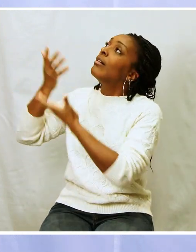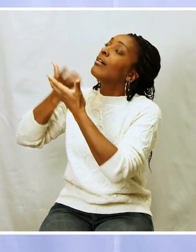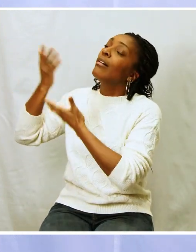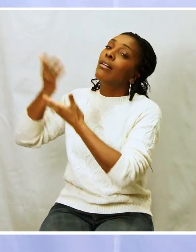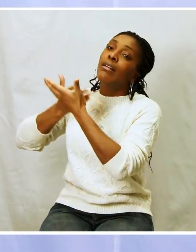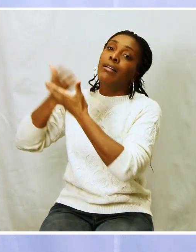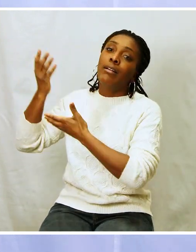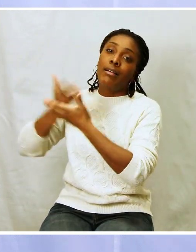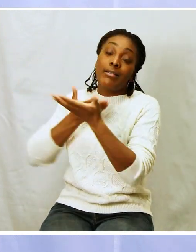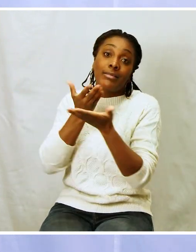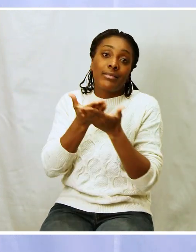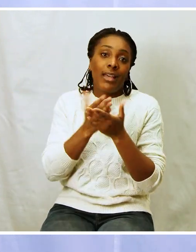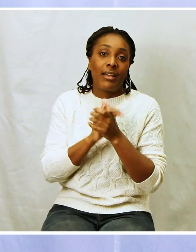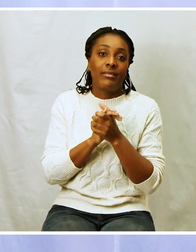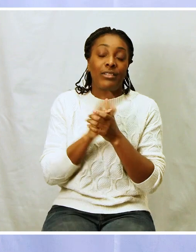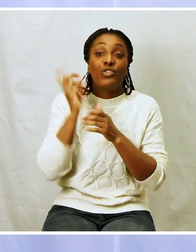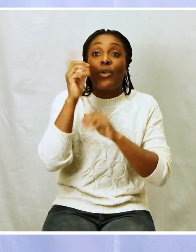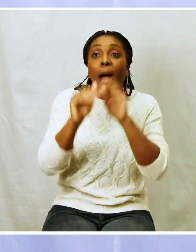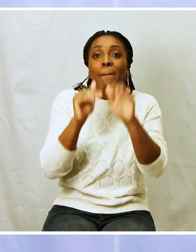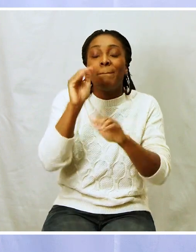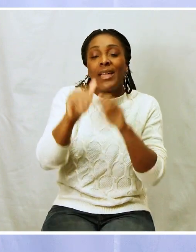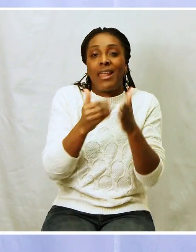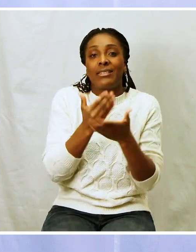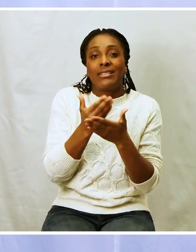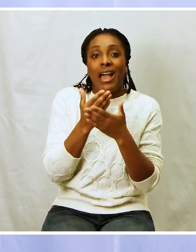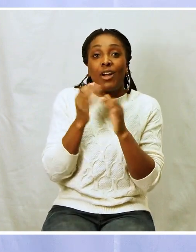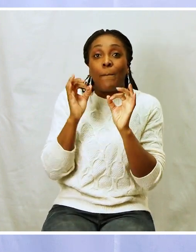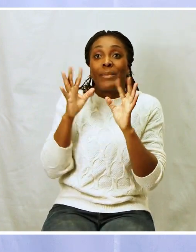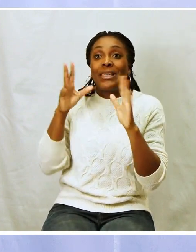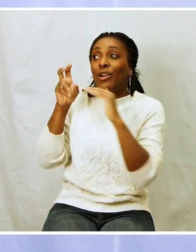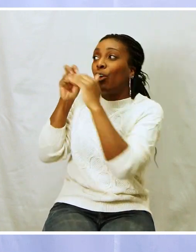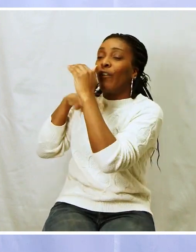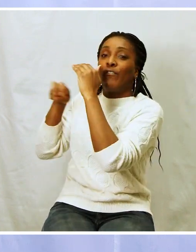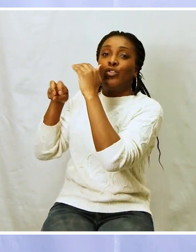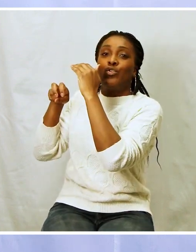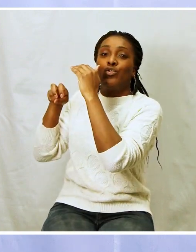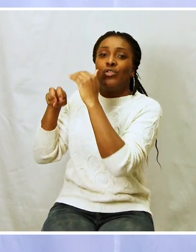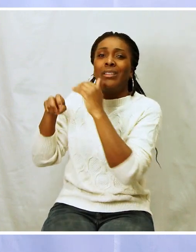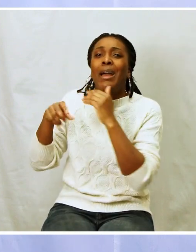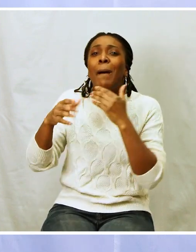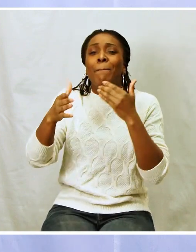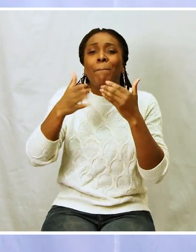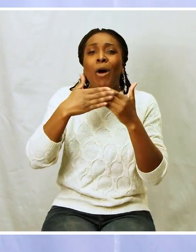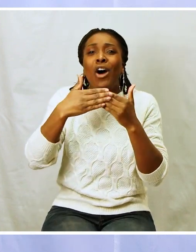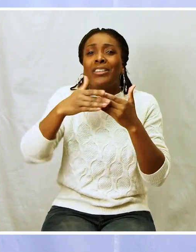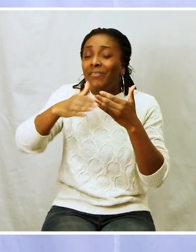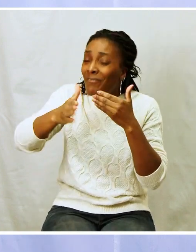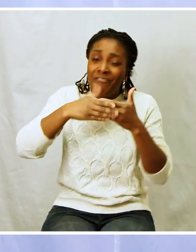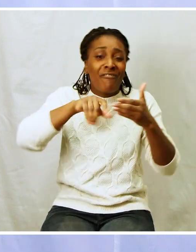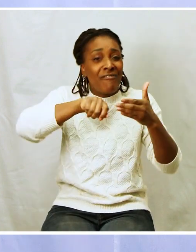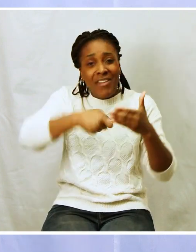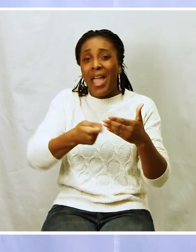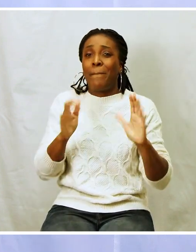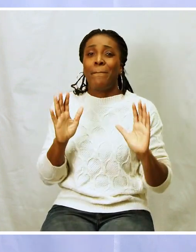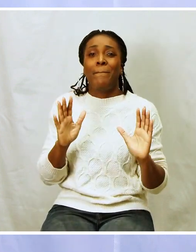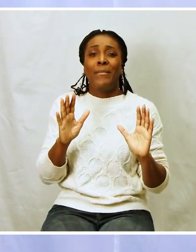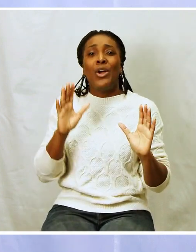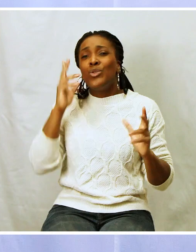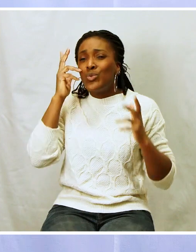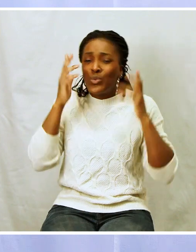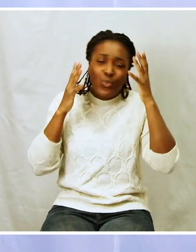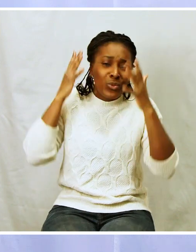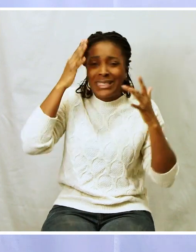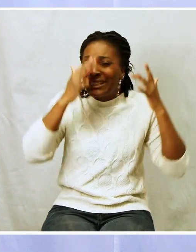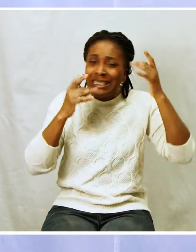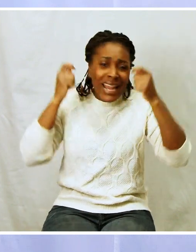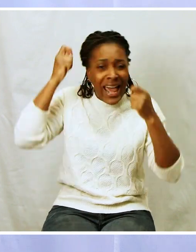épaules ». Et Dieu t'invite à cela, c'est le temps du refuge. Il va te dire eh bien, ferme ta porte. C'est-à-dire, eh bien, dépose tes soucis, ne leur